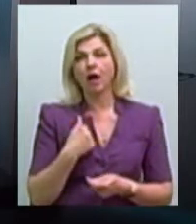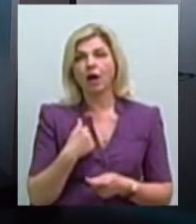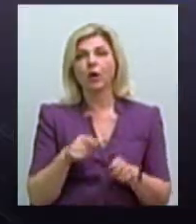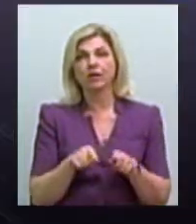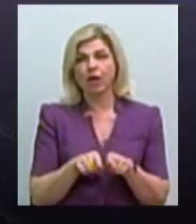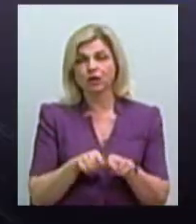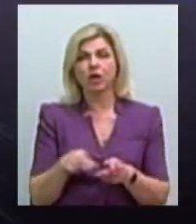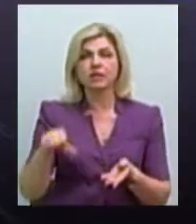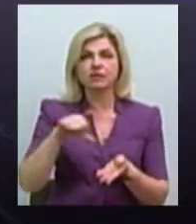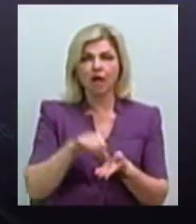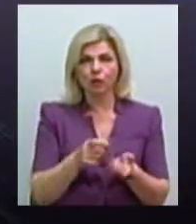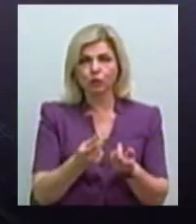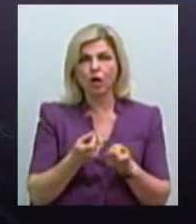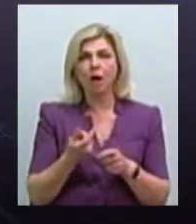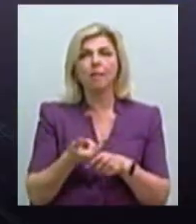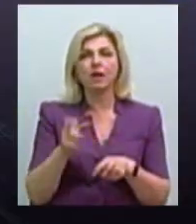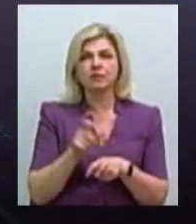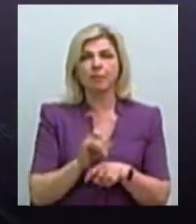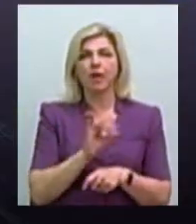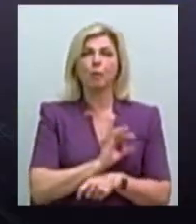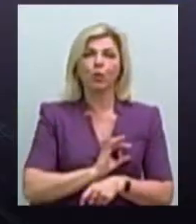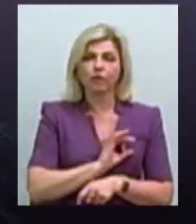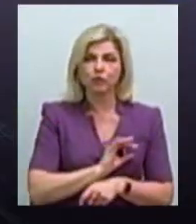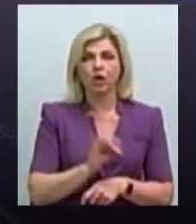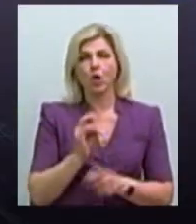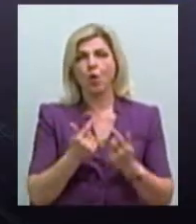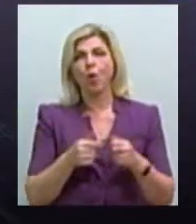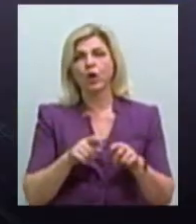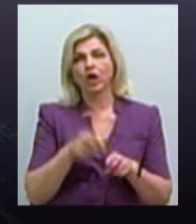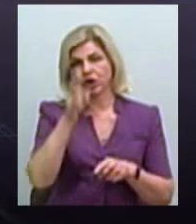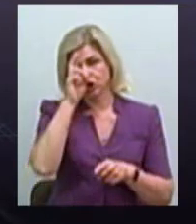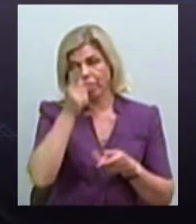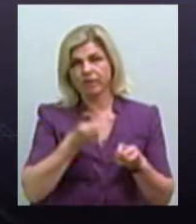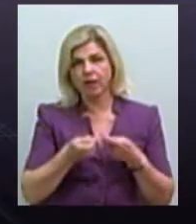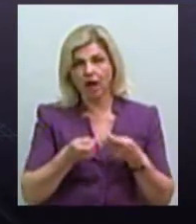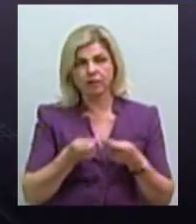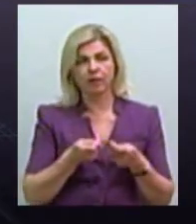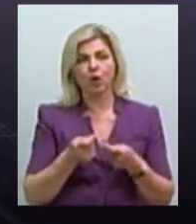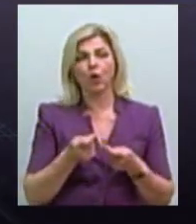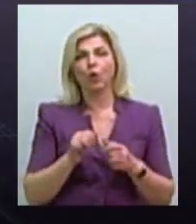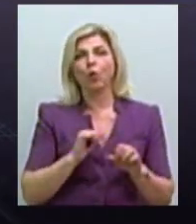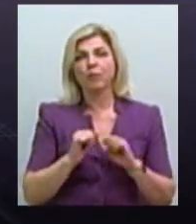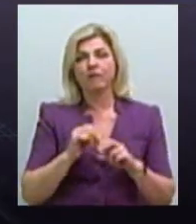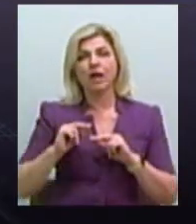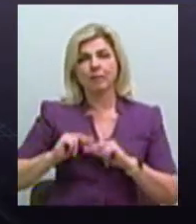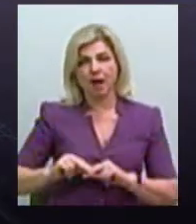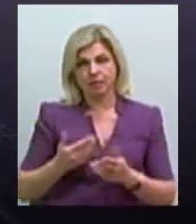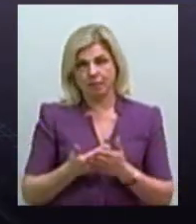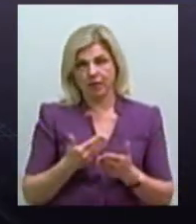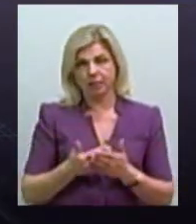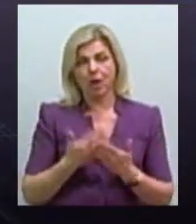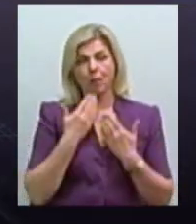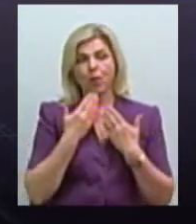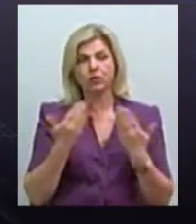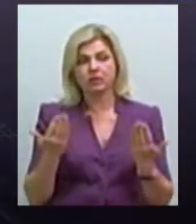теж залучаю максимально і профспілки, і органи державної влади, тобто управління праці. Припустимо, останній,